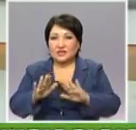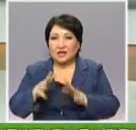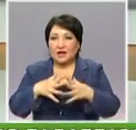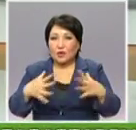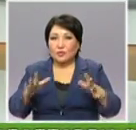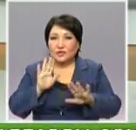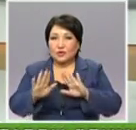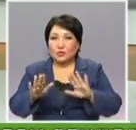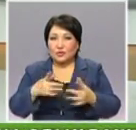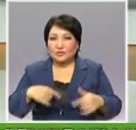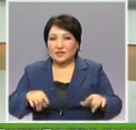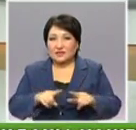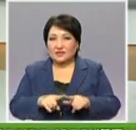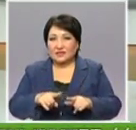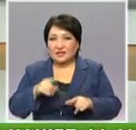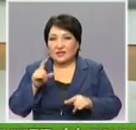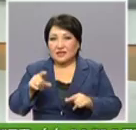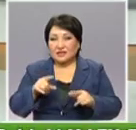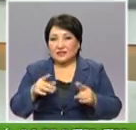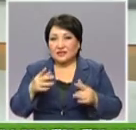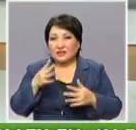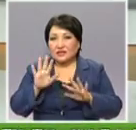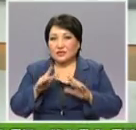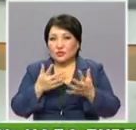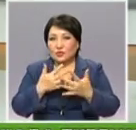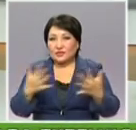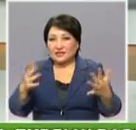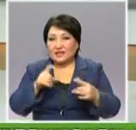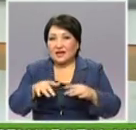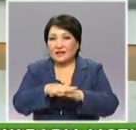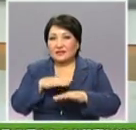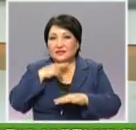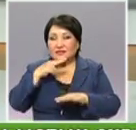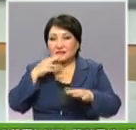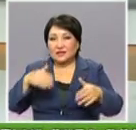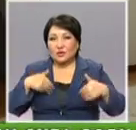тың дүниелерді халық назарына ұсында толығырақ тілшілер қатысын.